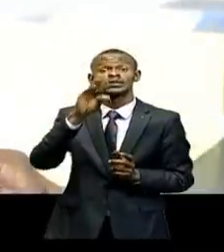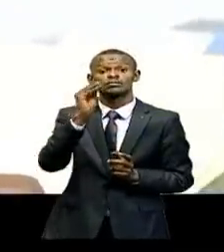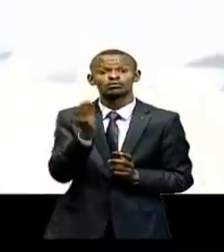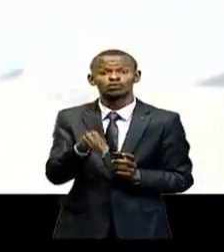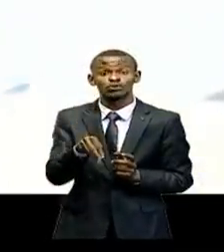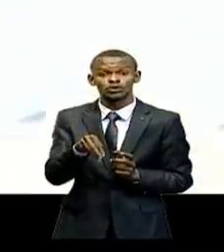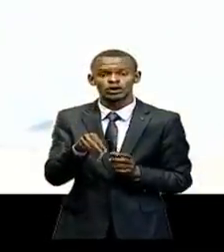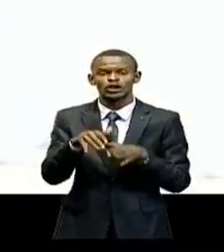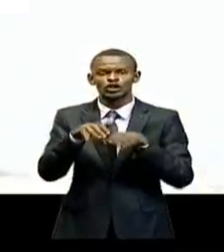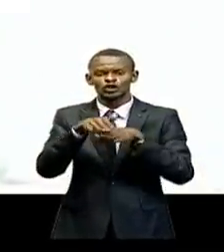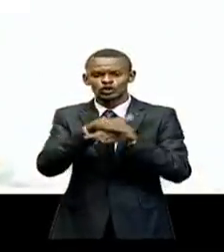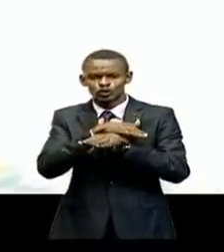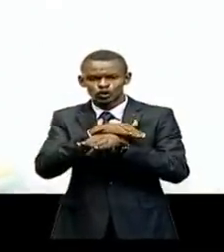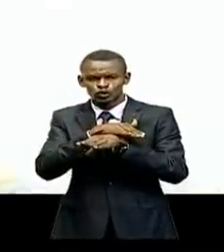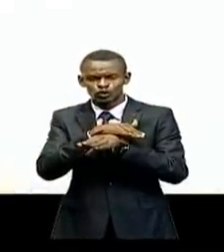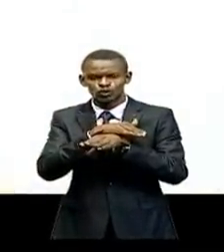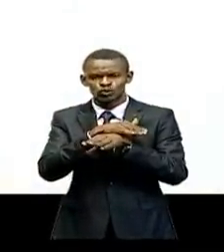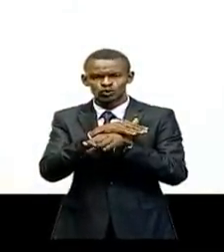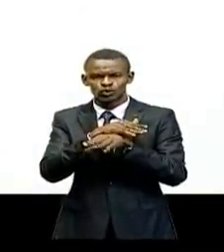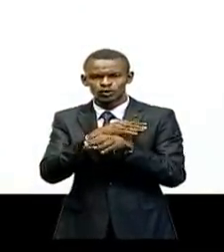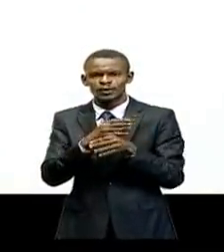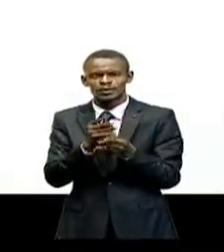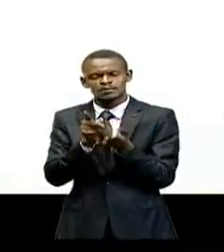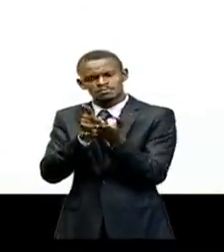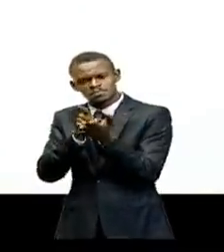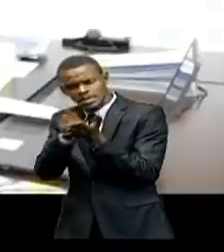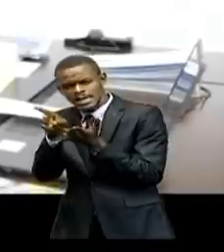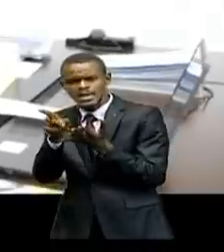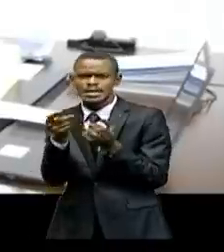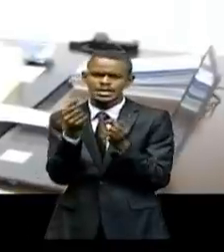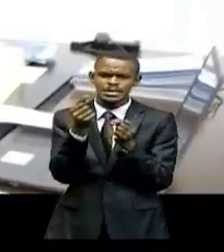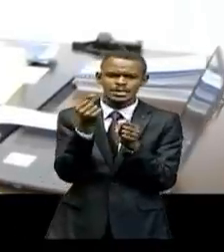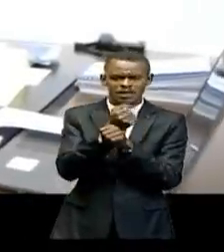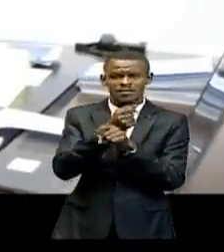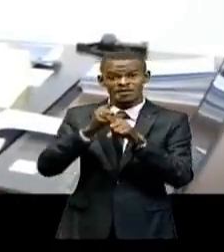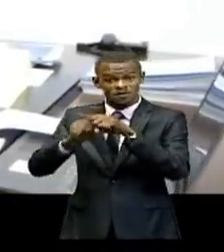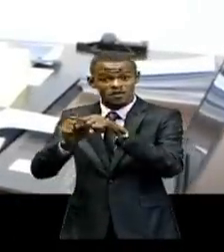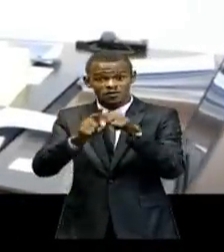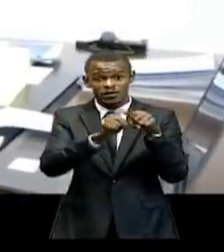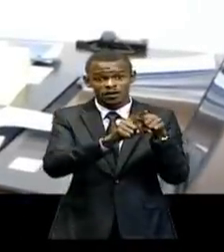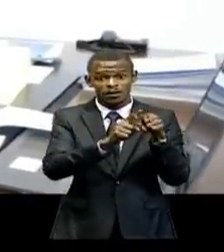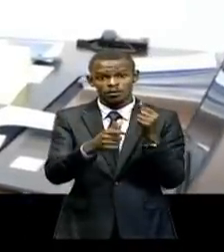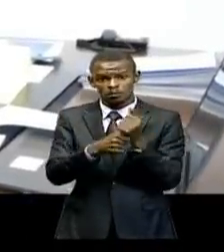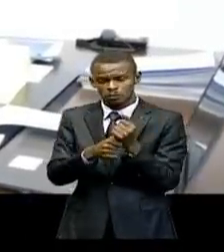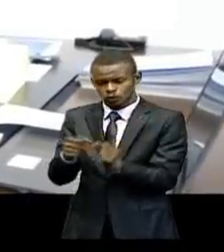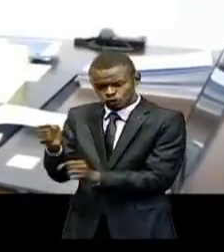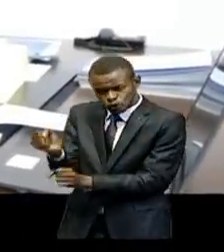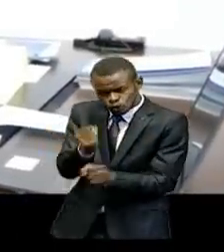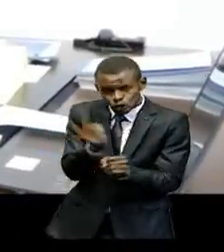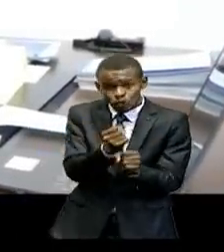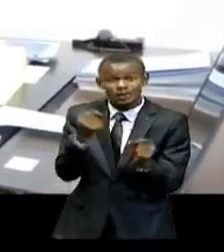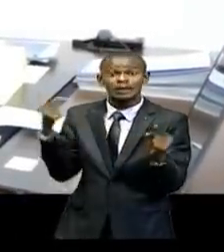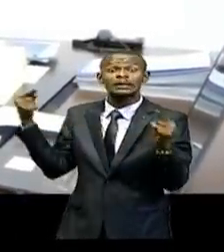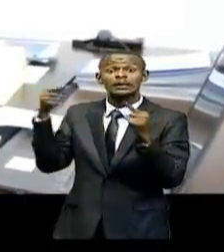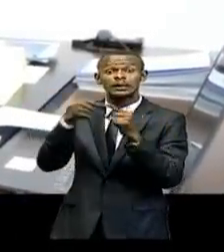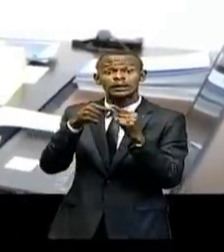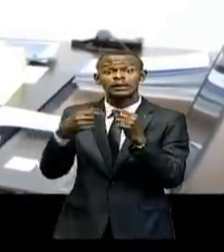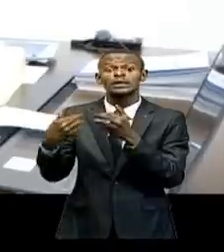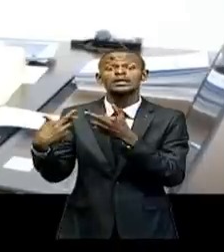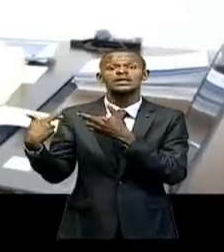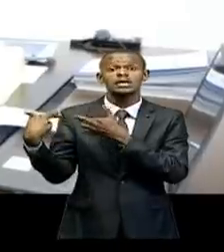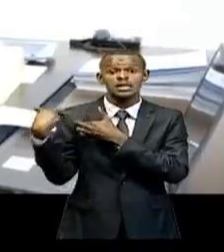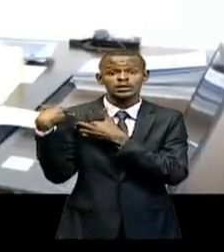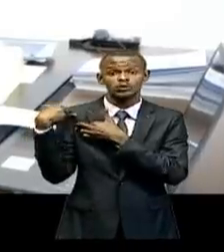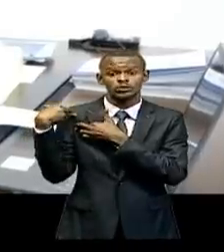traitement de base de tous les fonctionnaires, du huissier au secrétaire général, applicable à partir du deuxième trimestre de